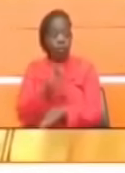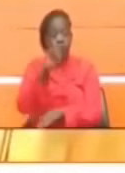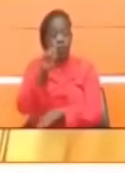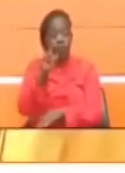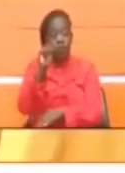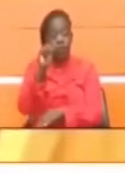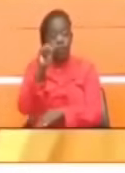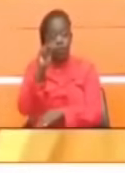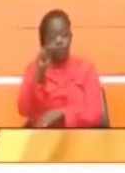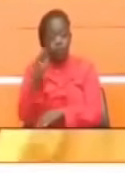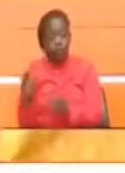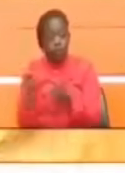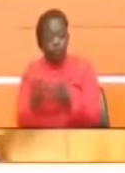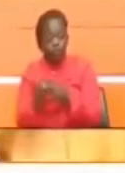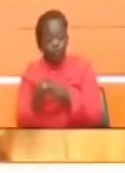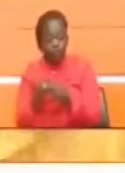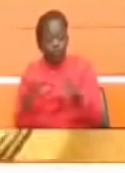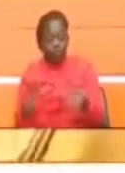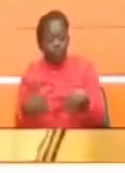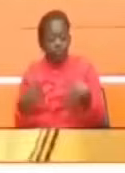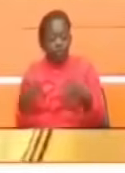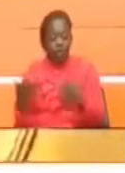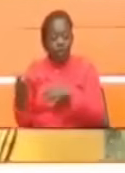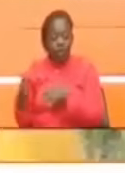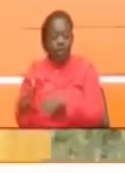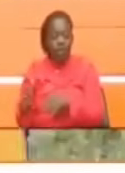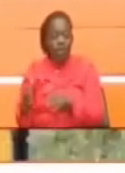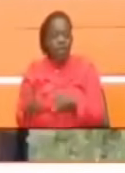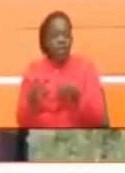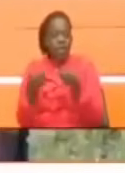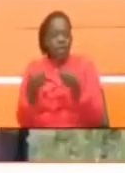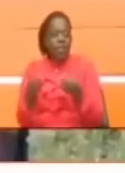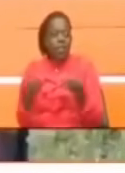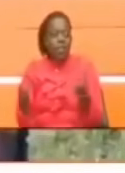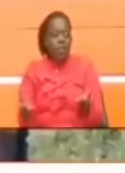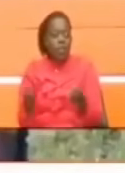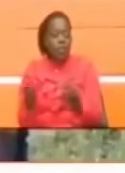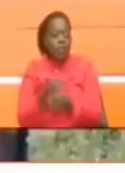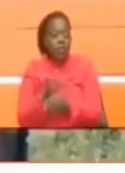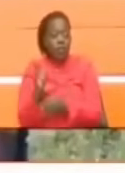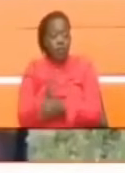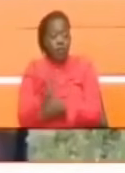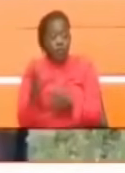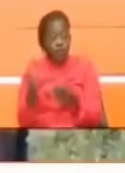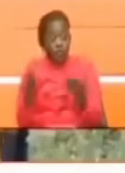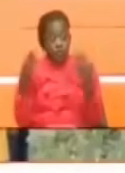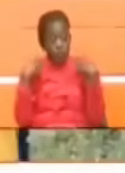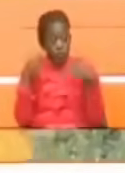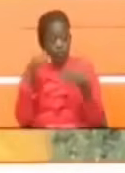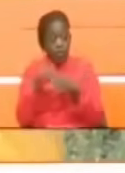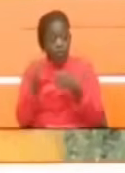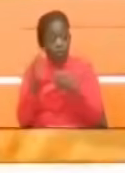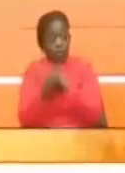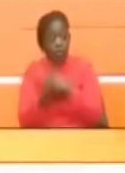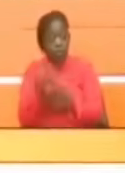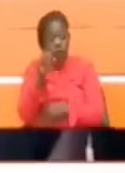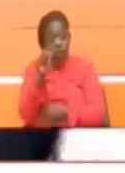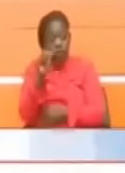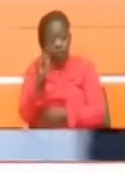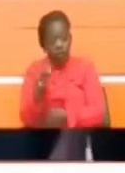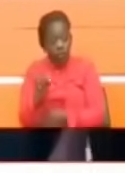lyabuze okubatta nga bakwasibwa ekikopo kino ku kisaawe okuva ewa kamisona y'ebyemizannyo mu ggwanga Reverend County Dr. Duncan